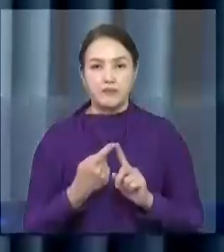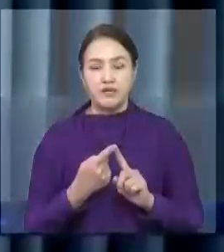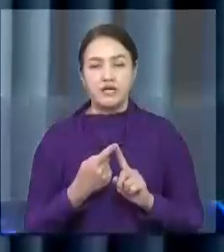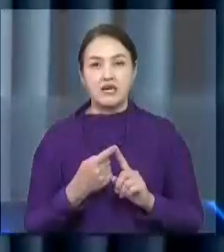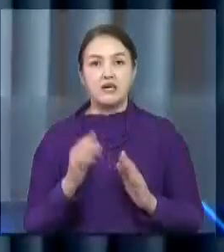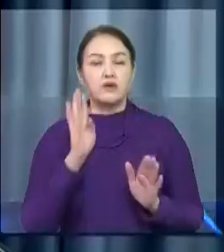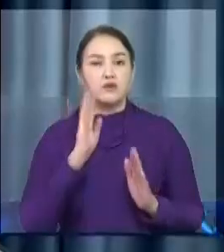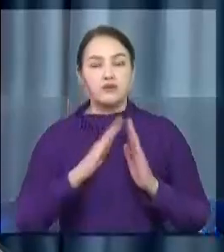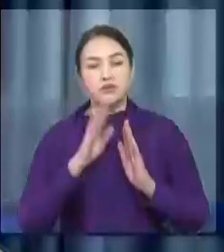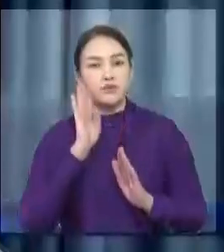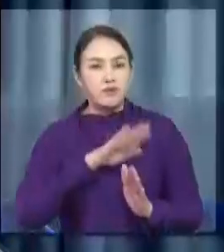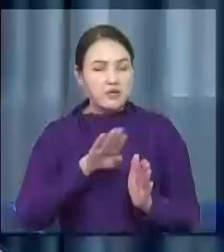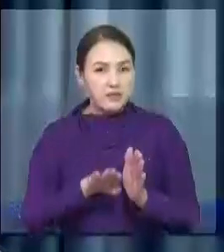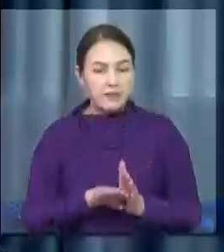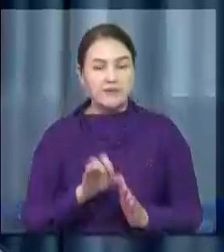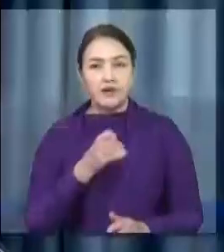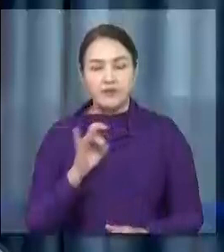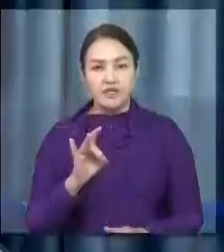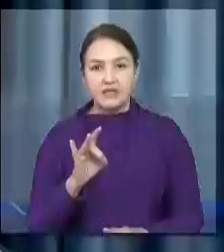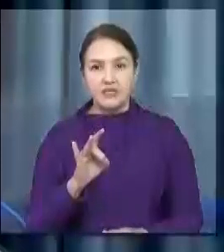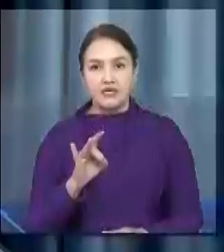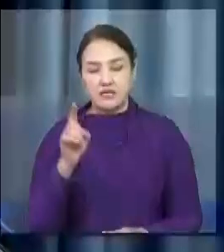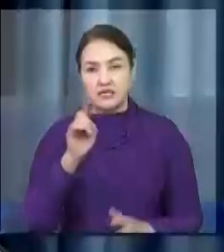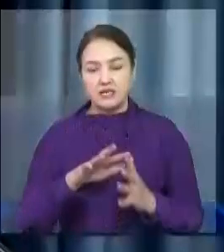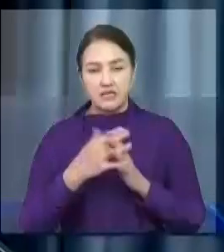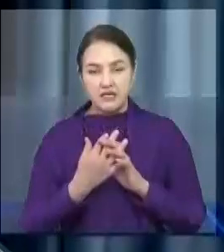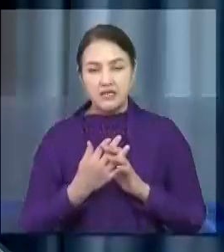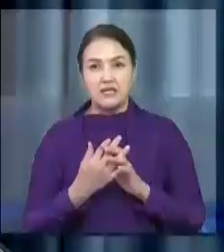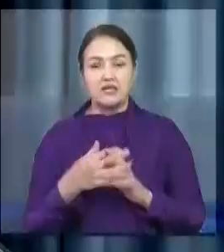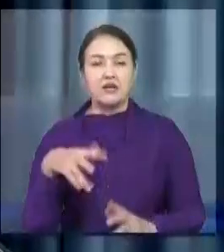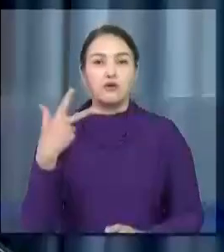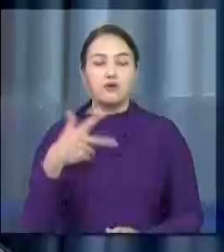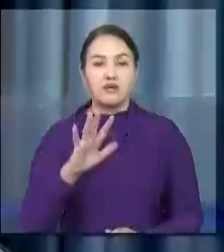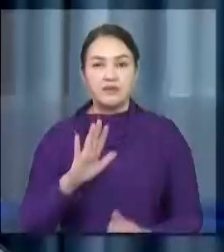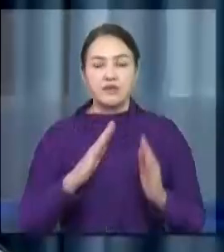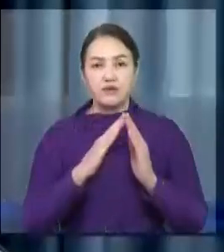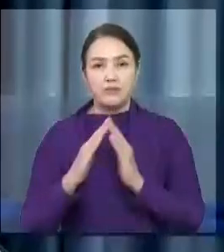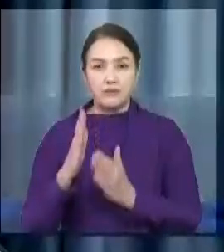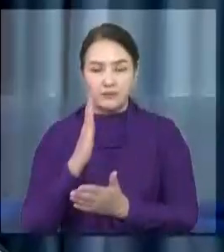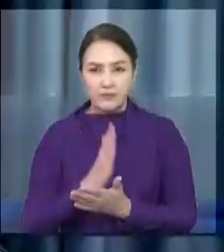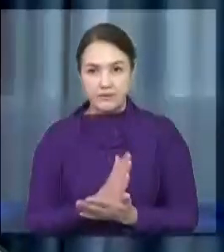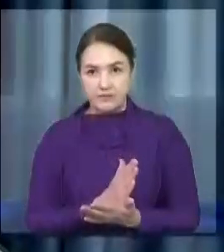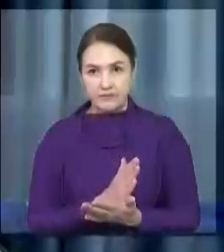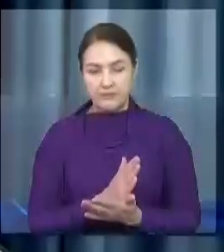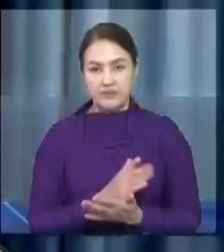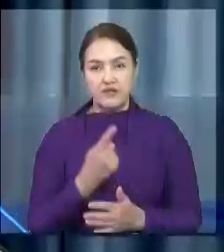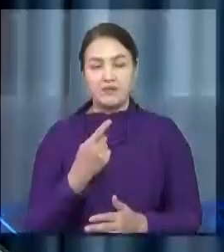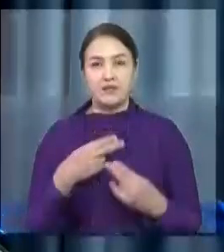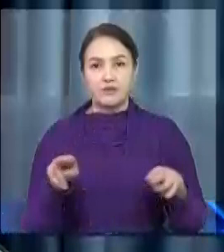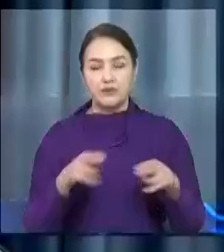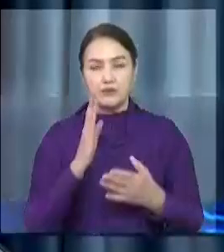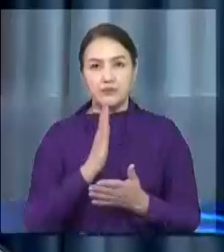қазір судың ішінде тұр. Мамыр елді мекенінде 35 үй бар, бір клуб